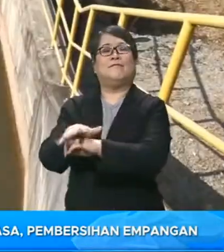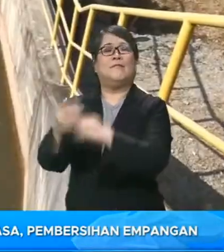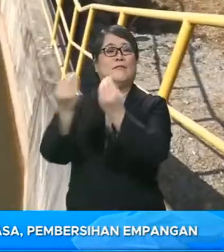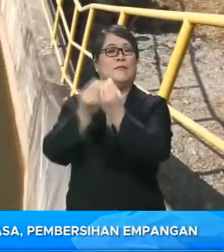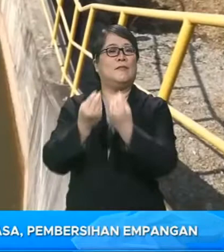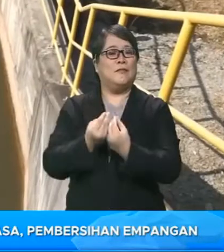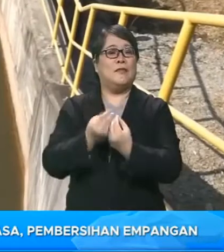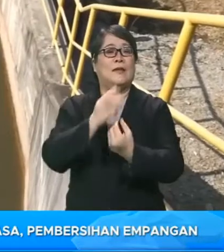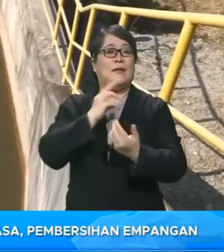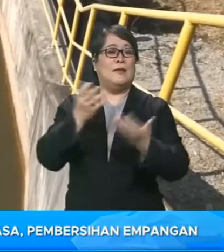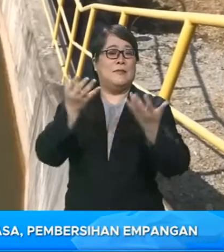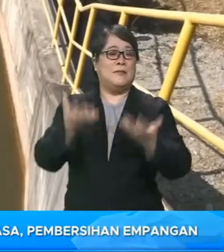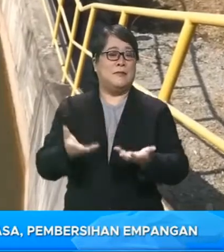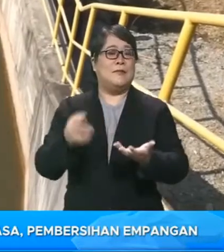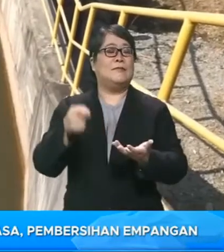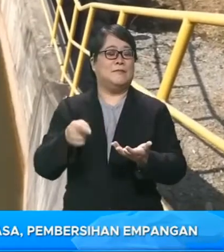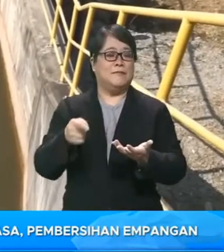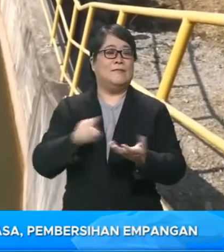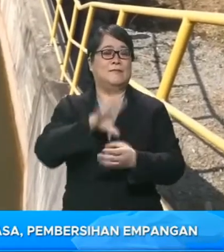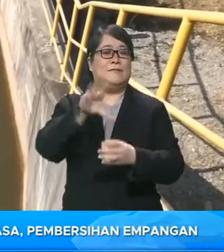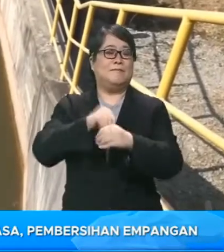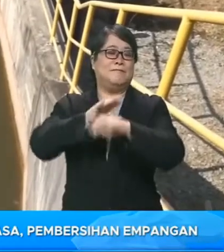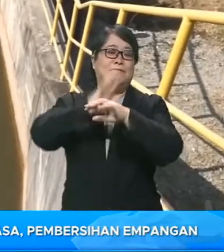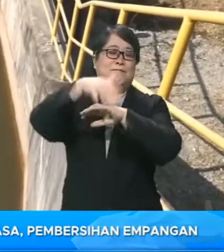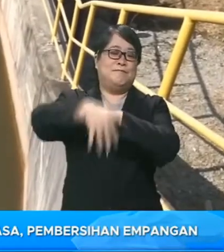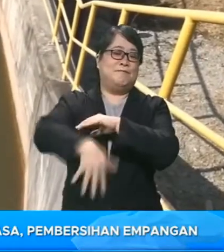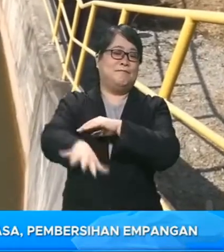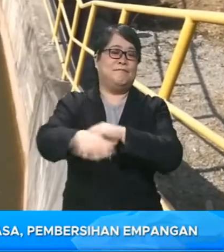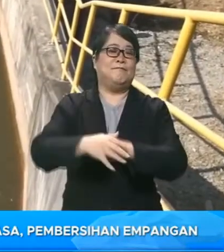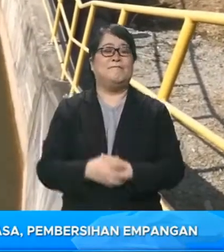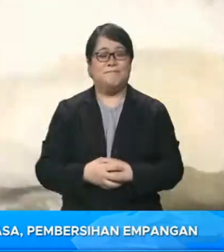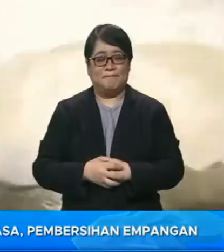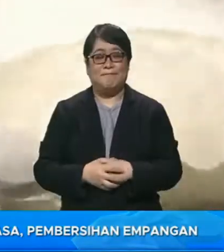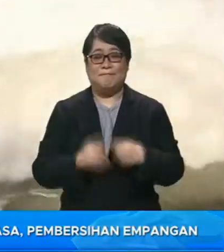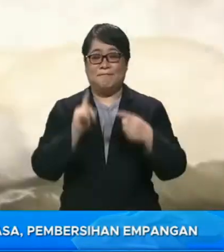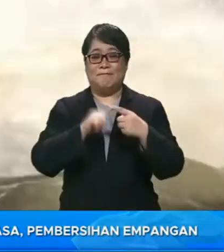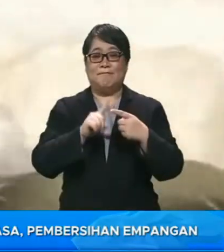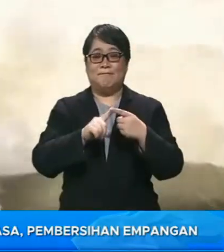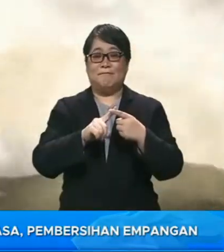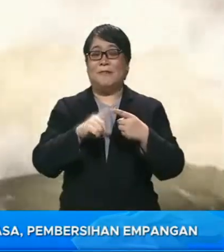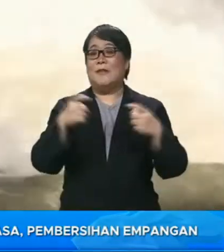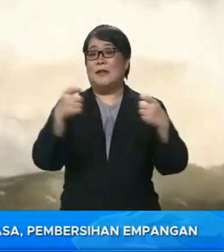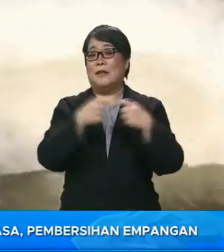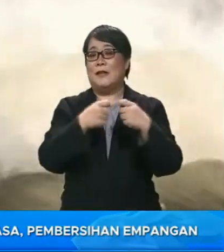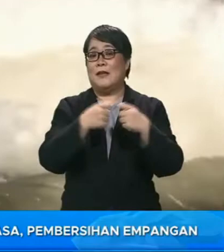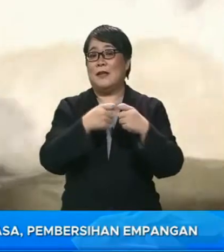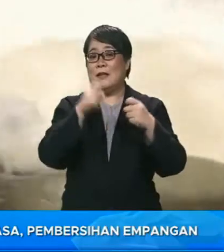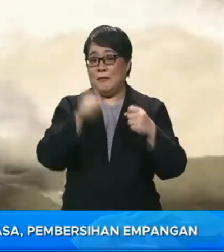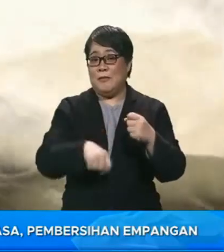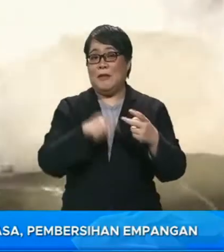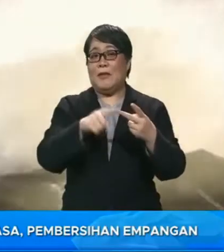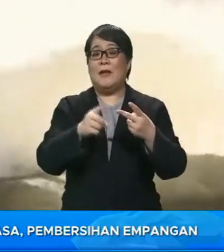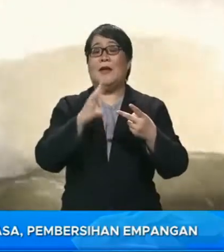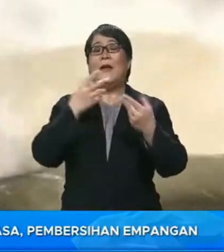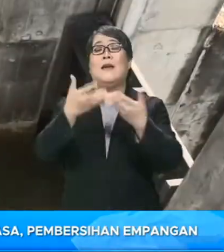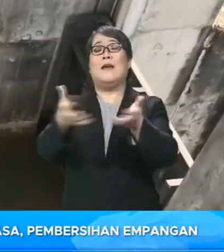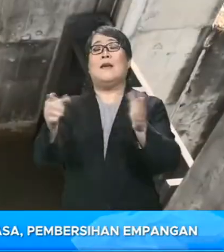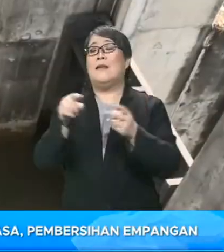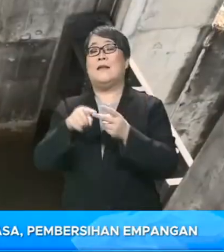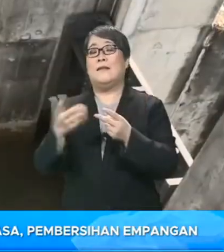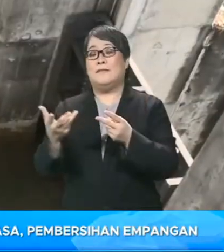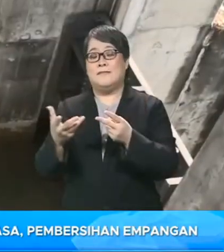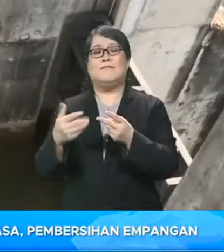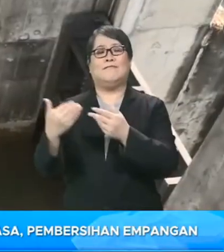jumlah takungan air hingga menyebabkan limpahan. Selain berfungsi sebagai penjanaan kuasa hidroelektrik, empangan-empangan berkenaan